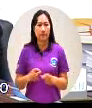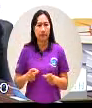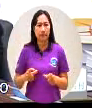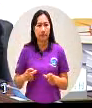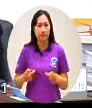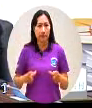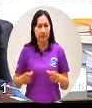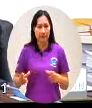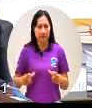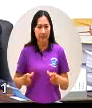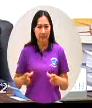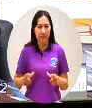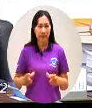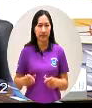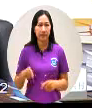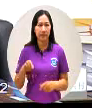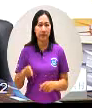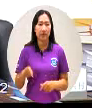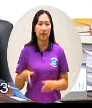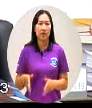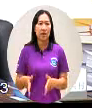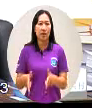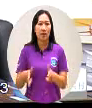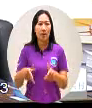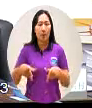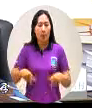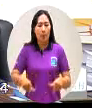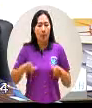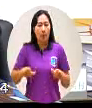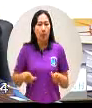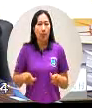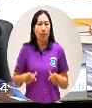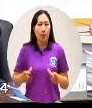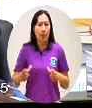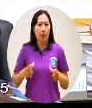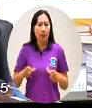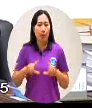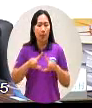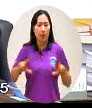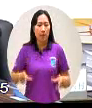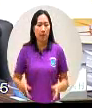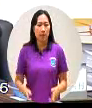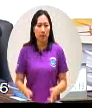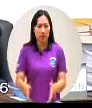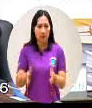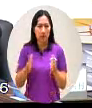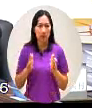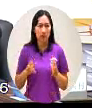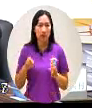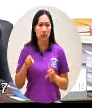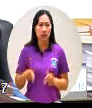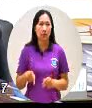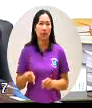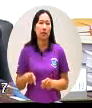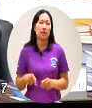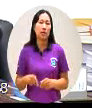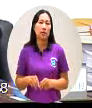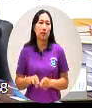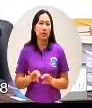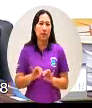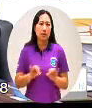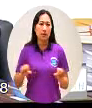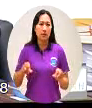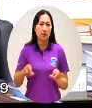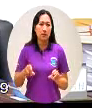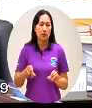门的双大桥吼，包括公园绿地开辟、地脉的变更改变吼，